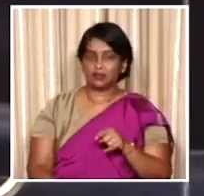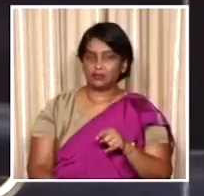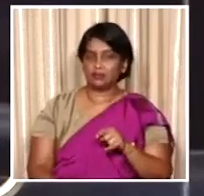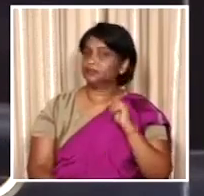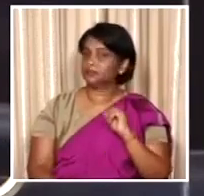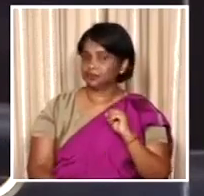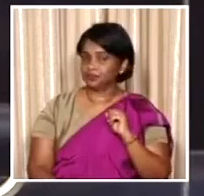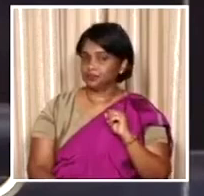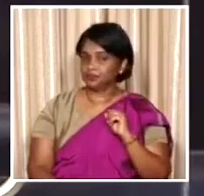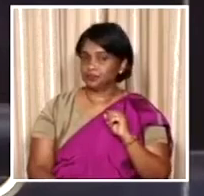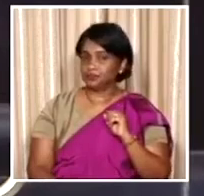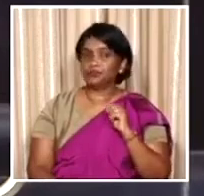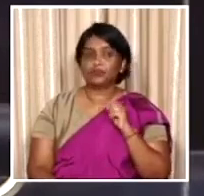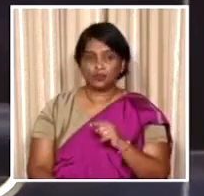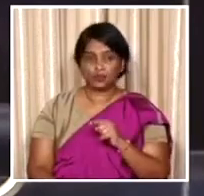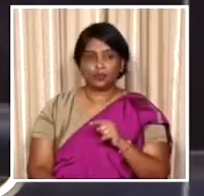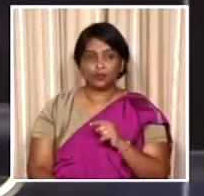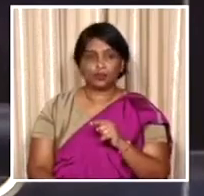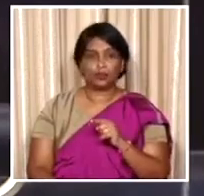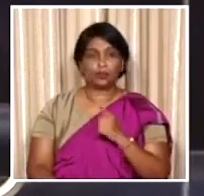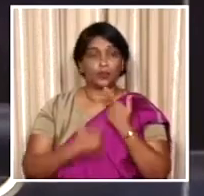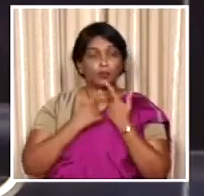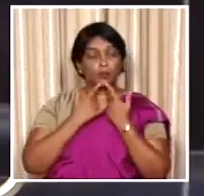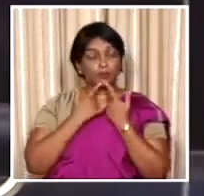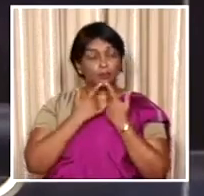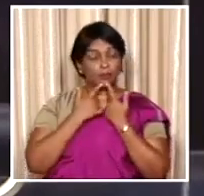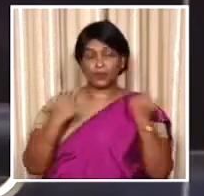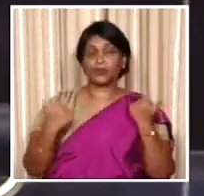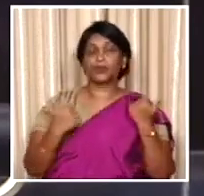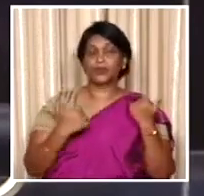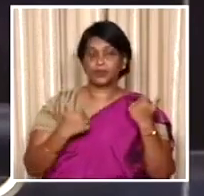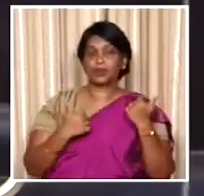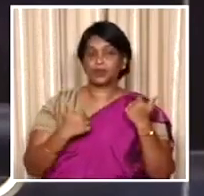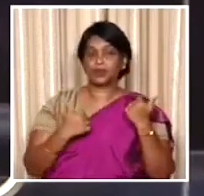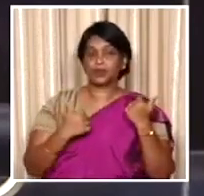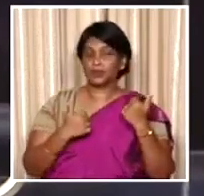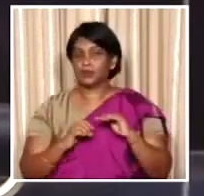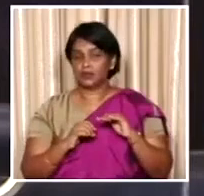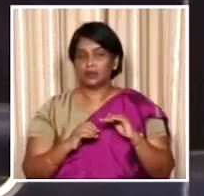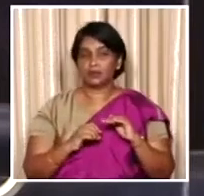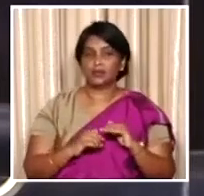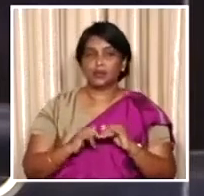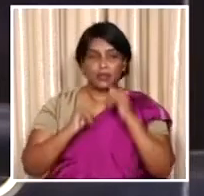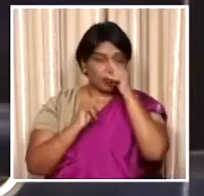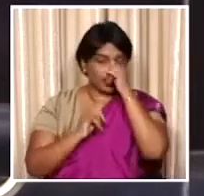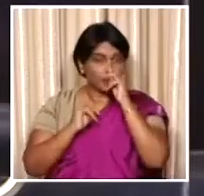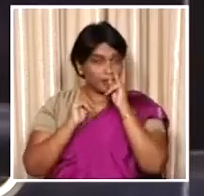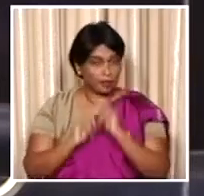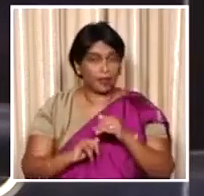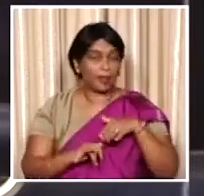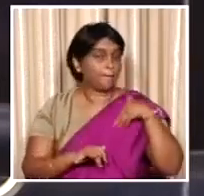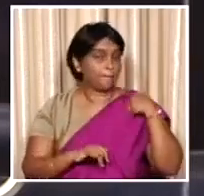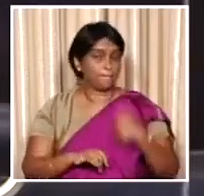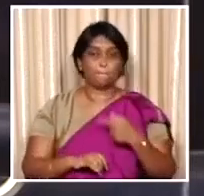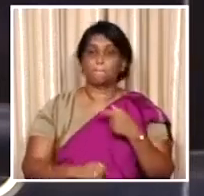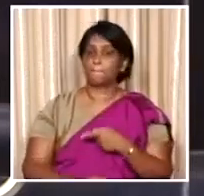මොකද මූල් මේක තමයි සුපර් හීරෝ කෙනෙක් වෙන්න එපයි කරු මේ කතානායකතුමා දූෂණය නම් ප්‍රධානම